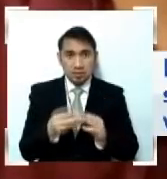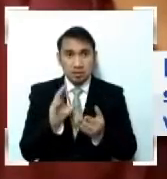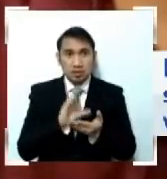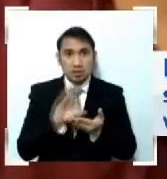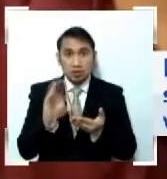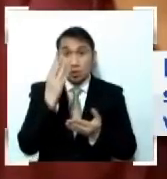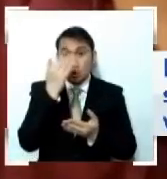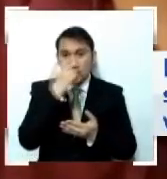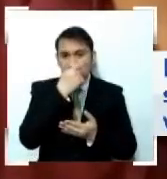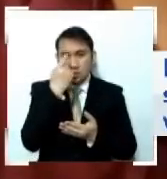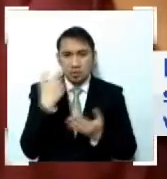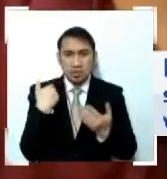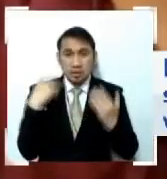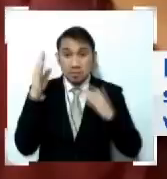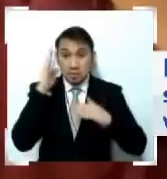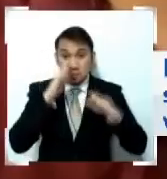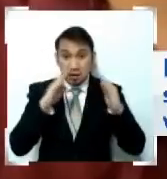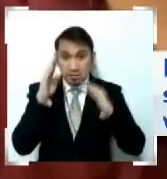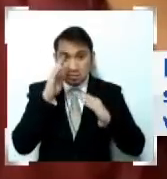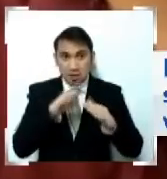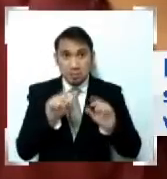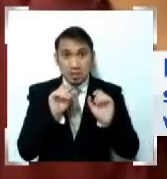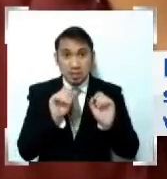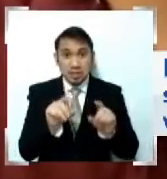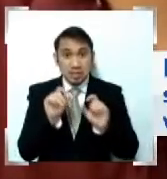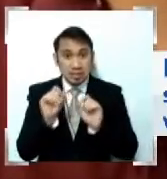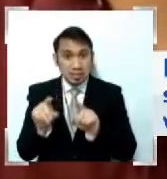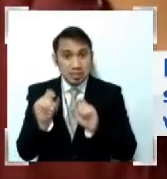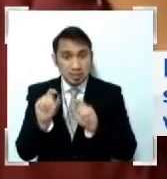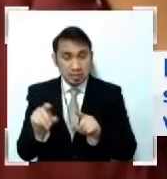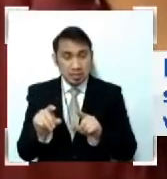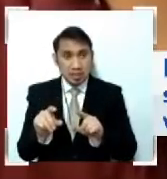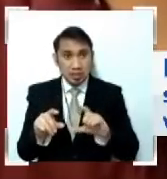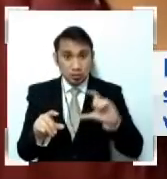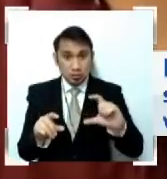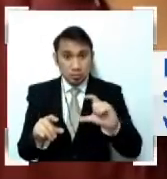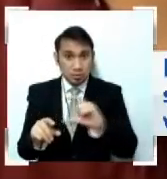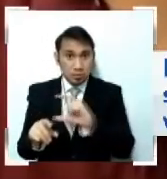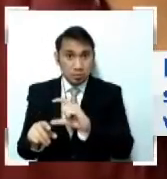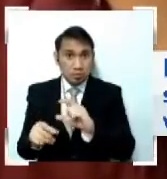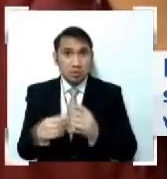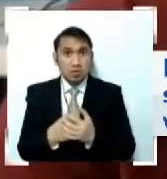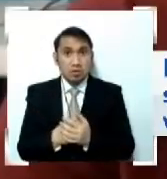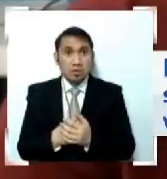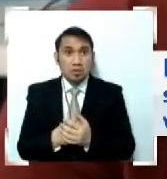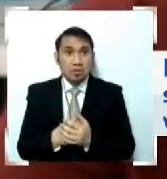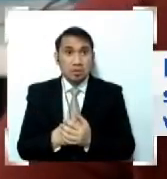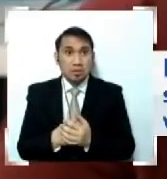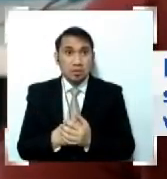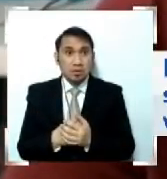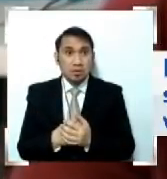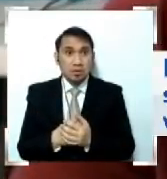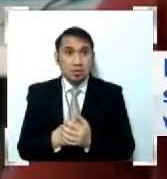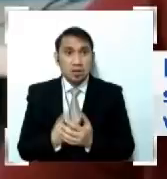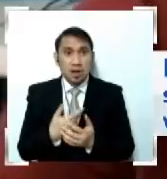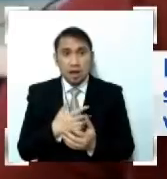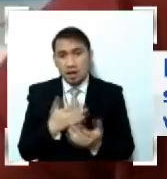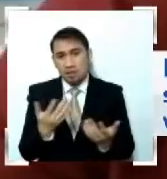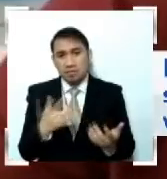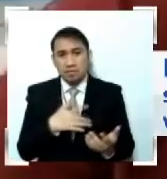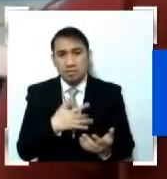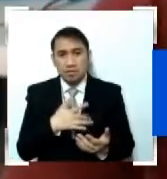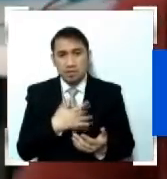umano ng bakuna slot. Relieved po na di na siya on the run. I think sunlight is the